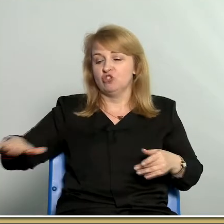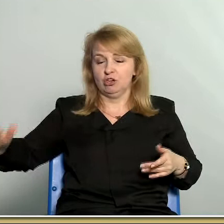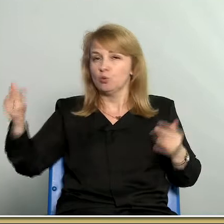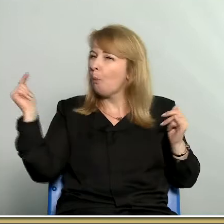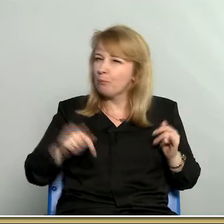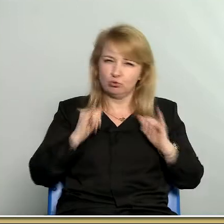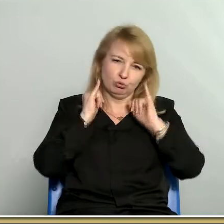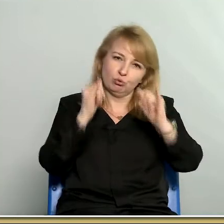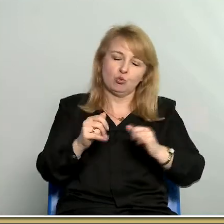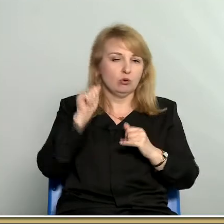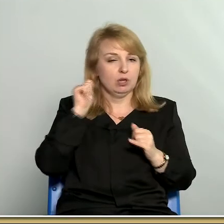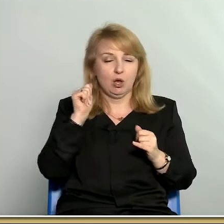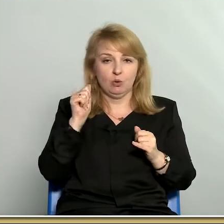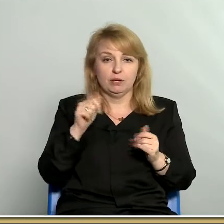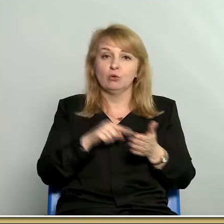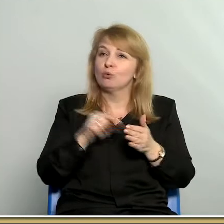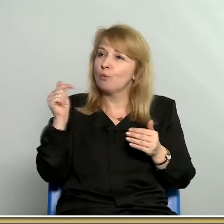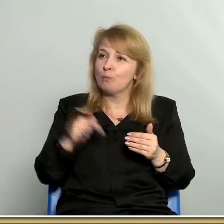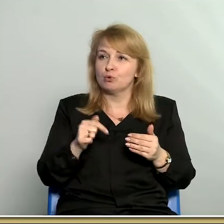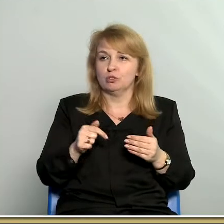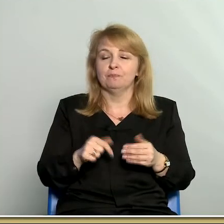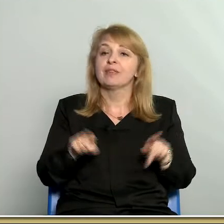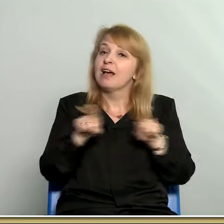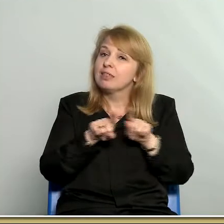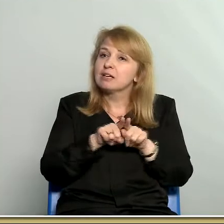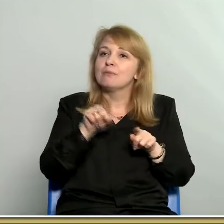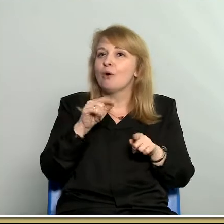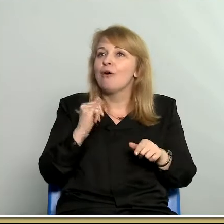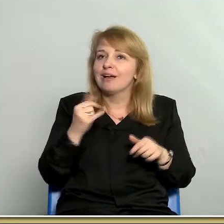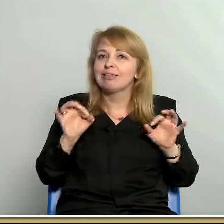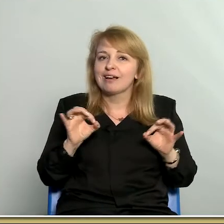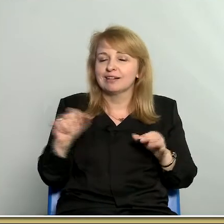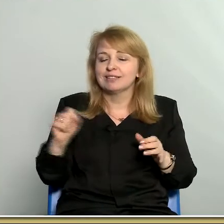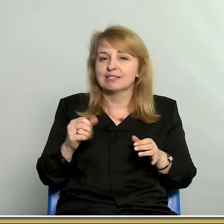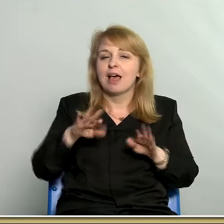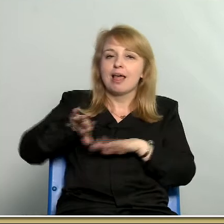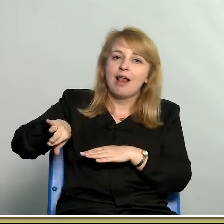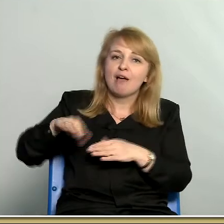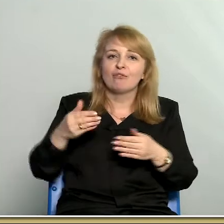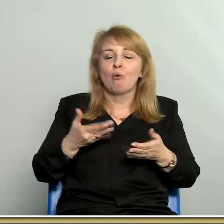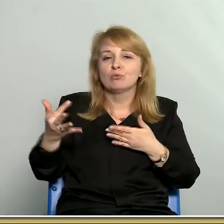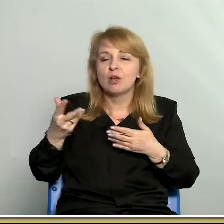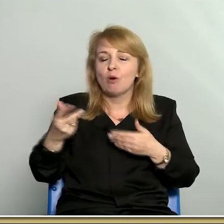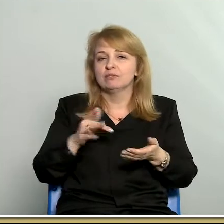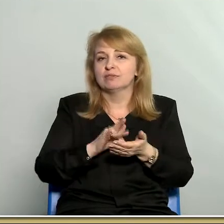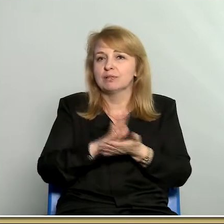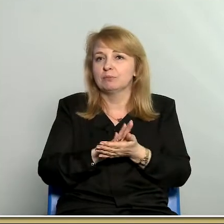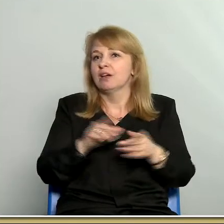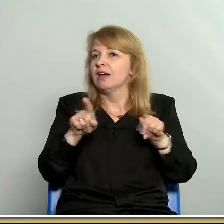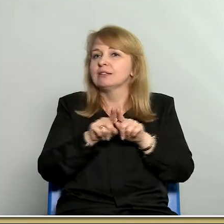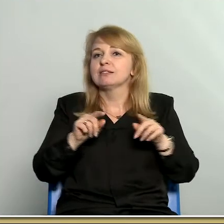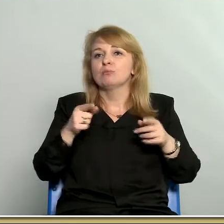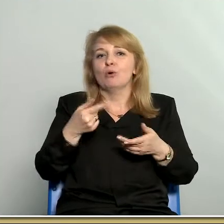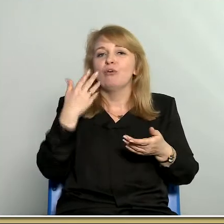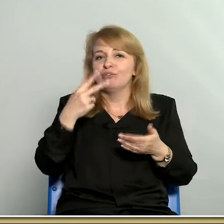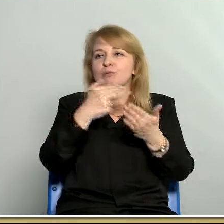radzenia sobie z szarą strefą, ale także wynikające zapisy z Krajowego Programu Reform